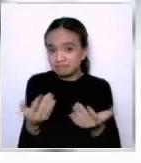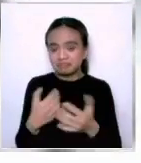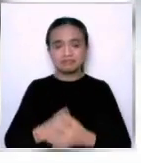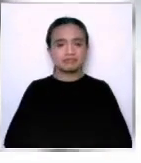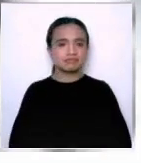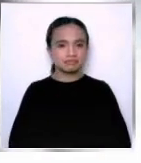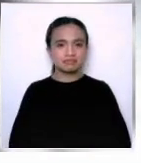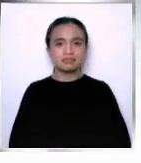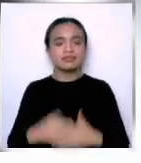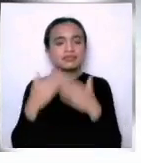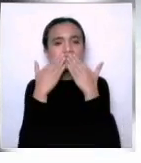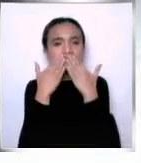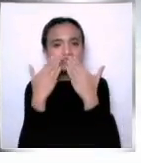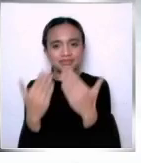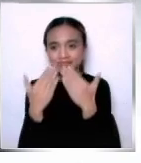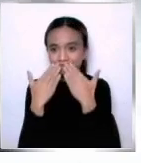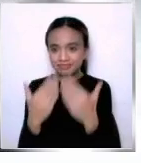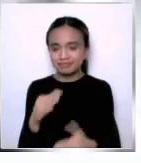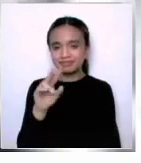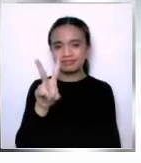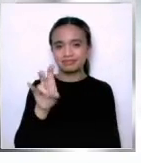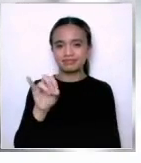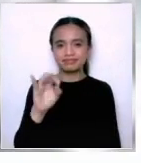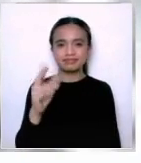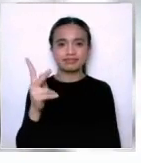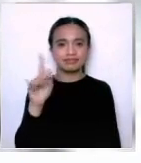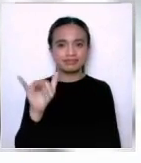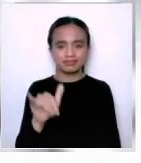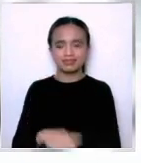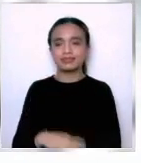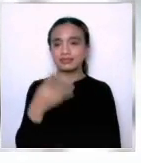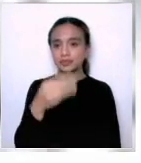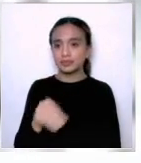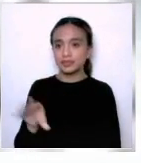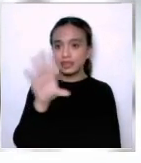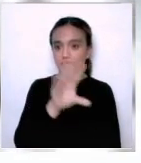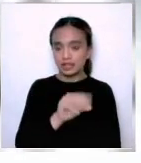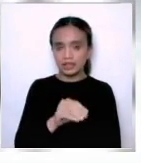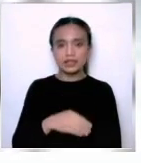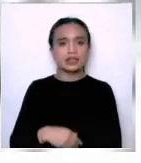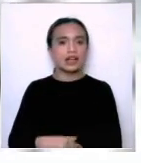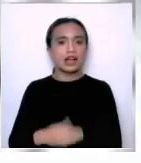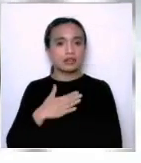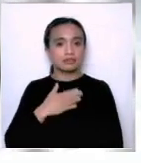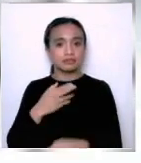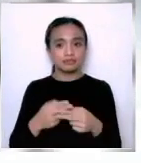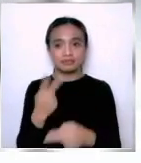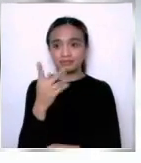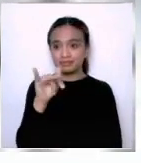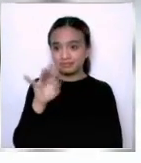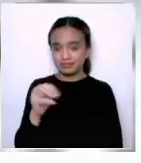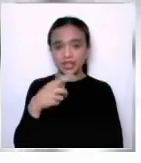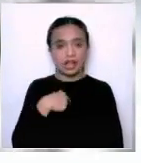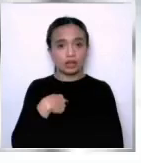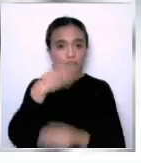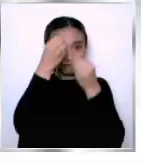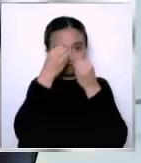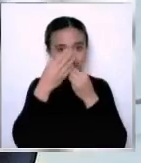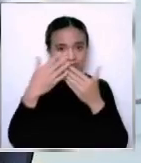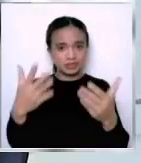Maraming salamat, Vicky. Magandang gabi, mga kapuso. Ako po ang inyong Kuya Kim na magbibigay sa inyo ng trivia sa likod ng mga trending na